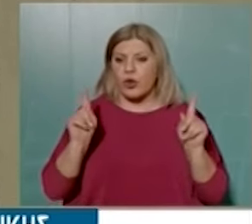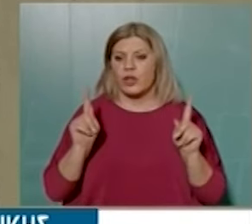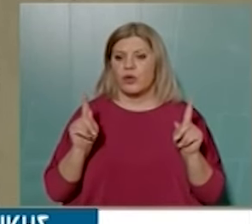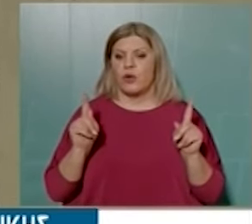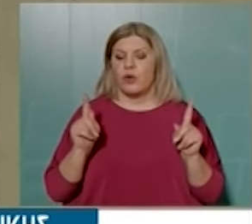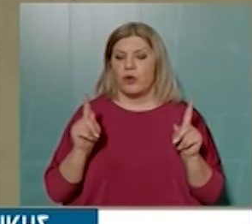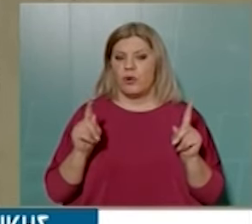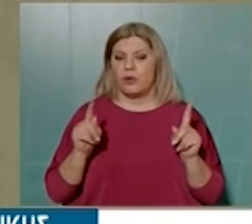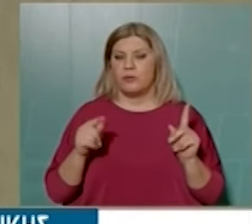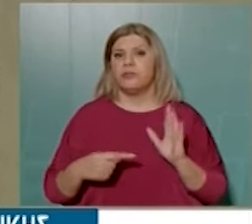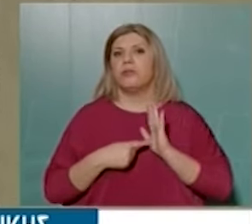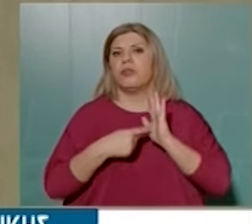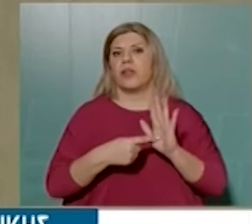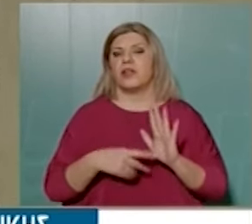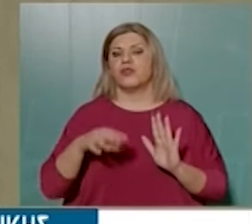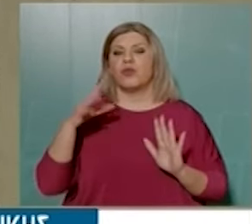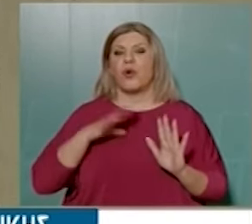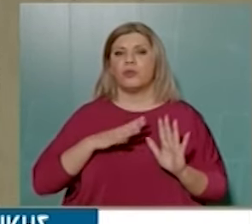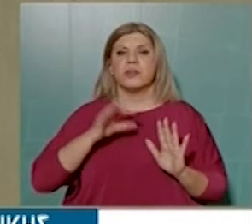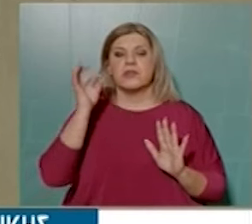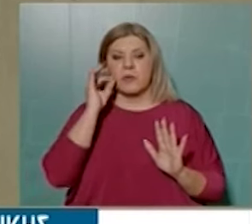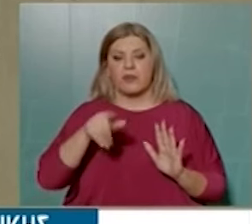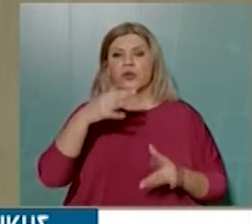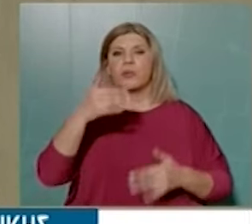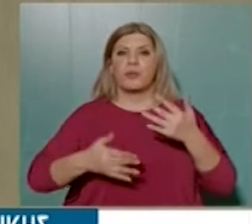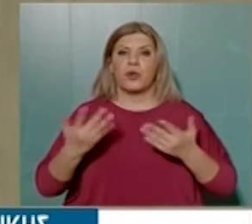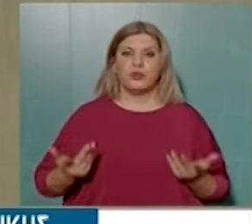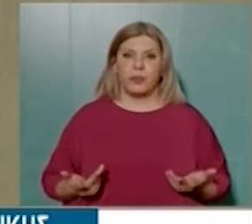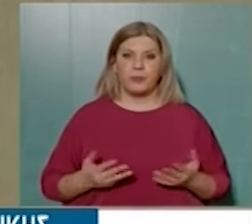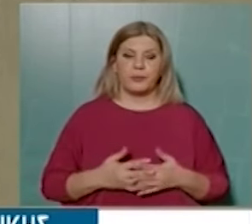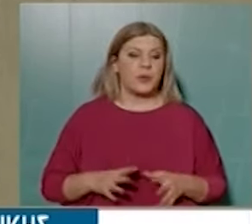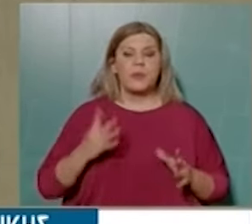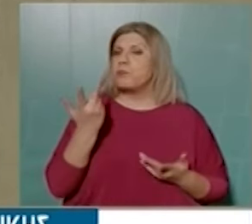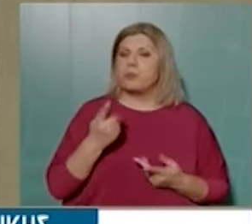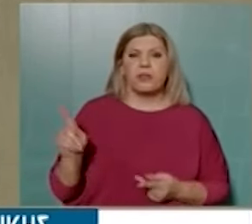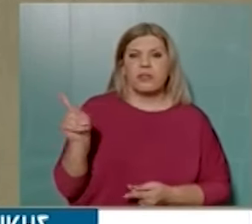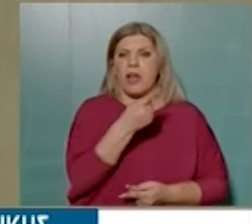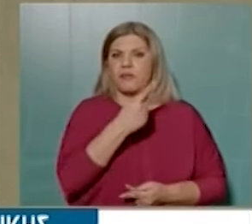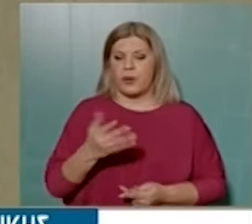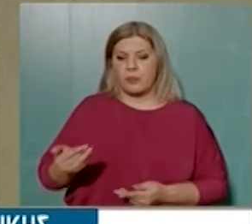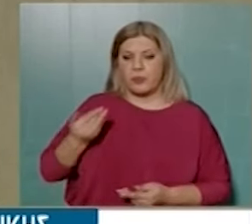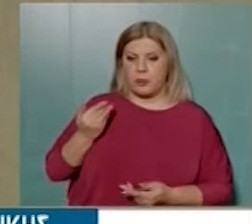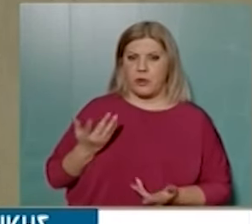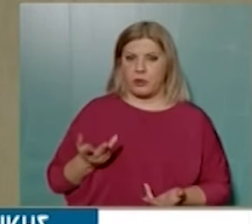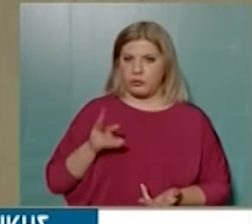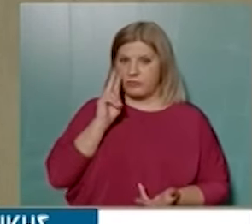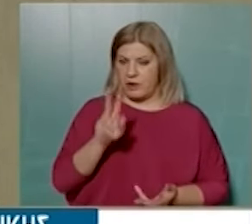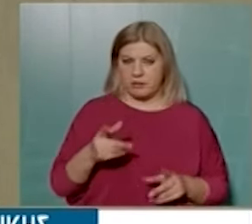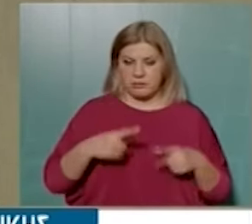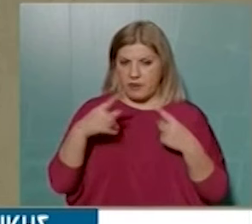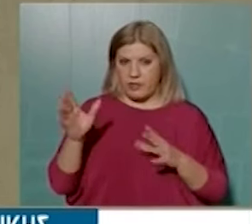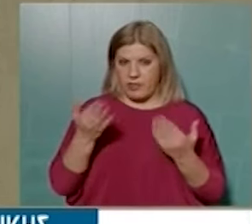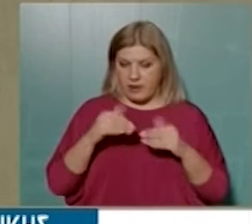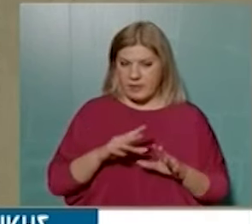κομίζει σήμερα στο λαό της θεσσαλονίκης με αυτό τον προϋπολογισμό πο διαφοροποιήσετε από τους προηγούμενους ποιο είναι το